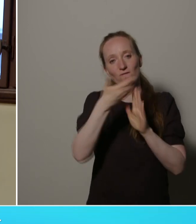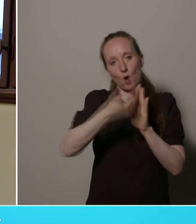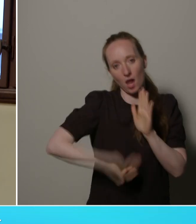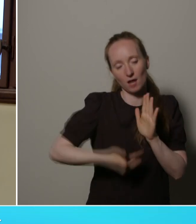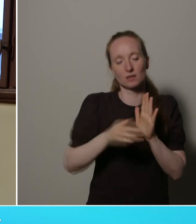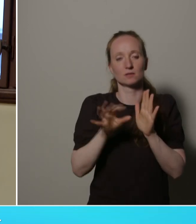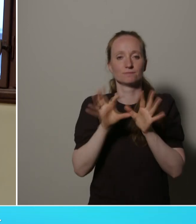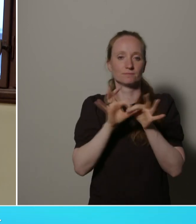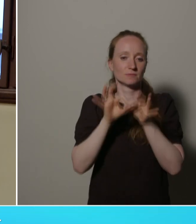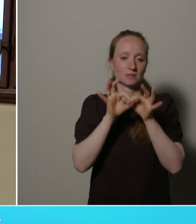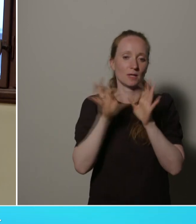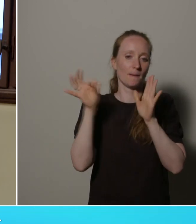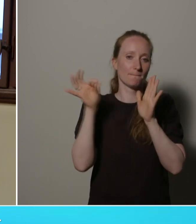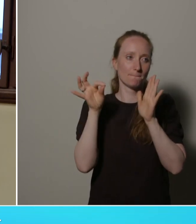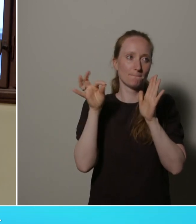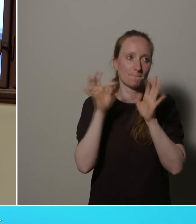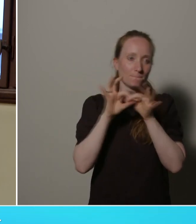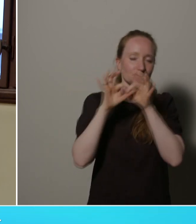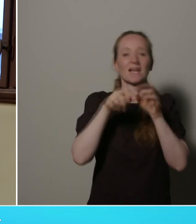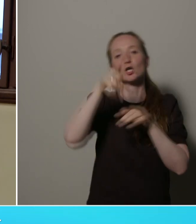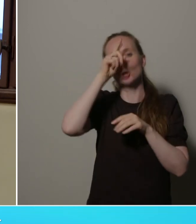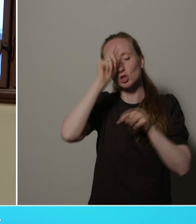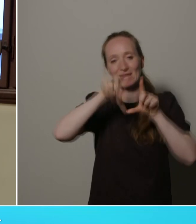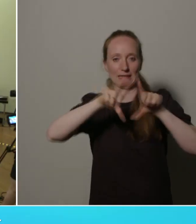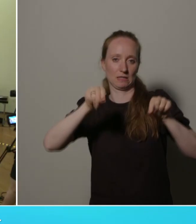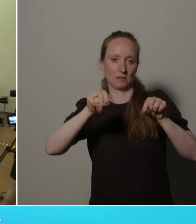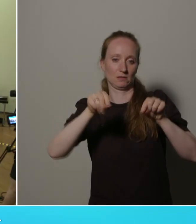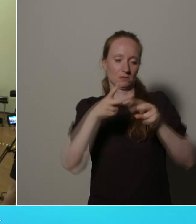Beschlussvorlage zum Deutschlandticket. Dankeschön.